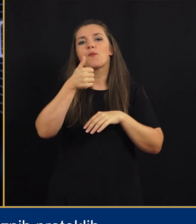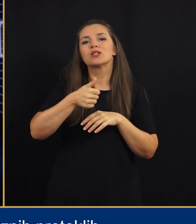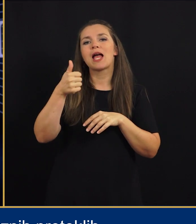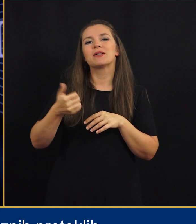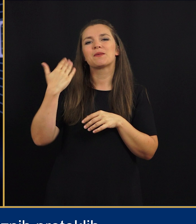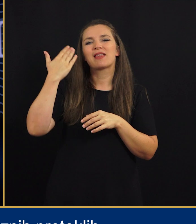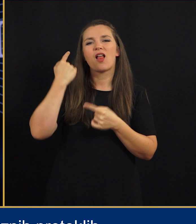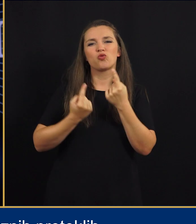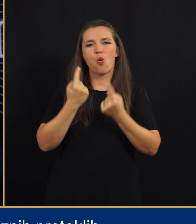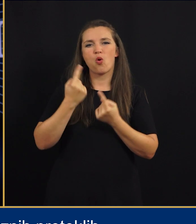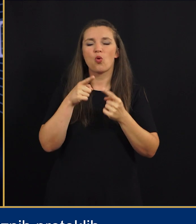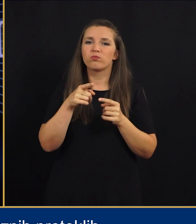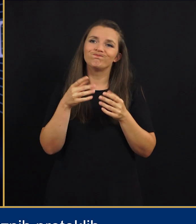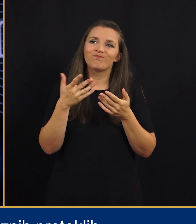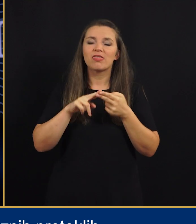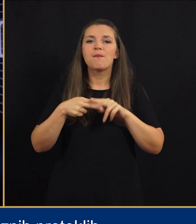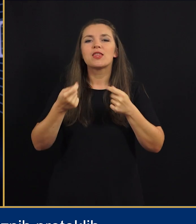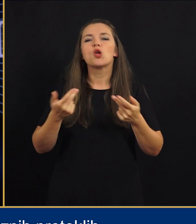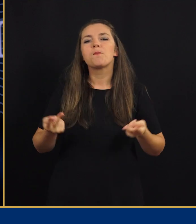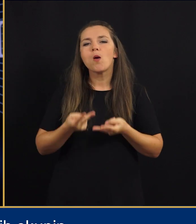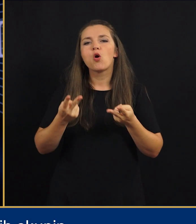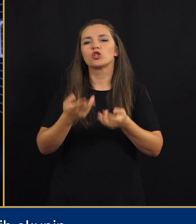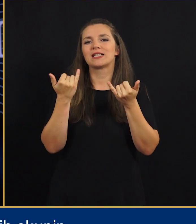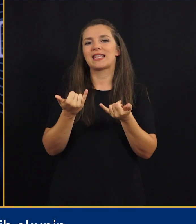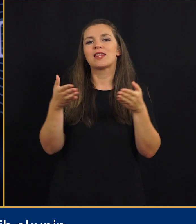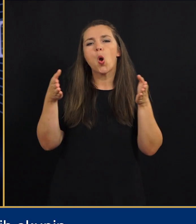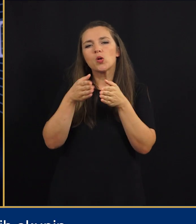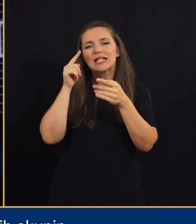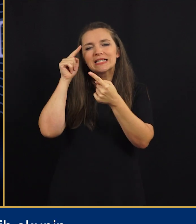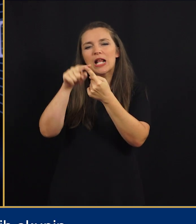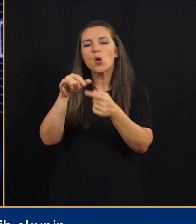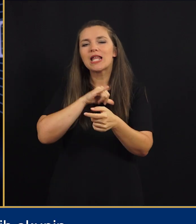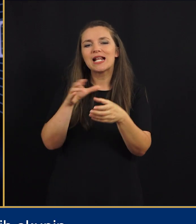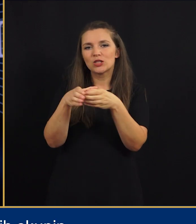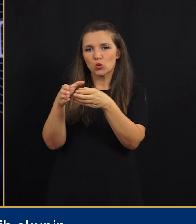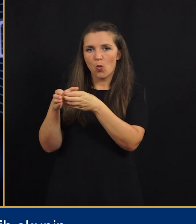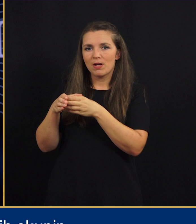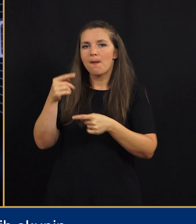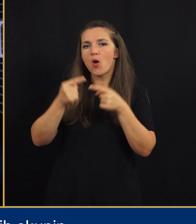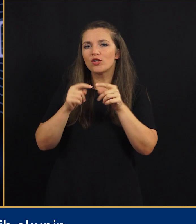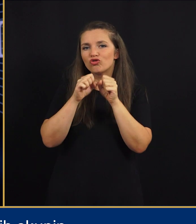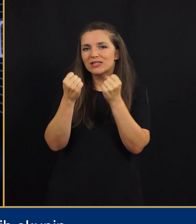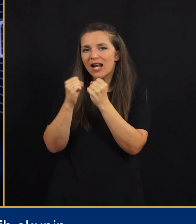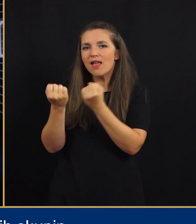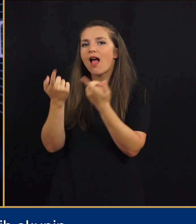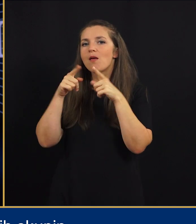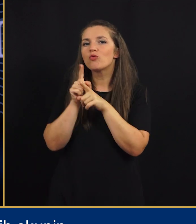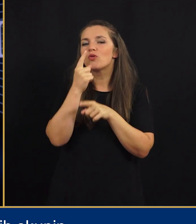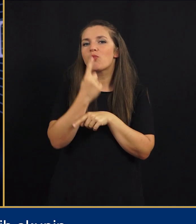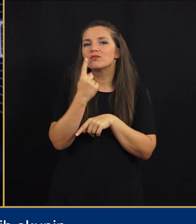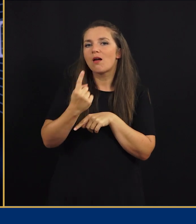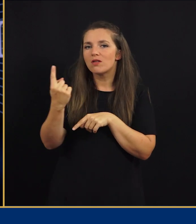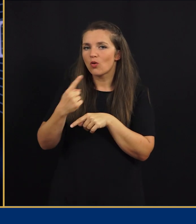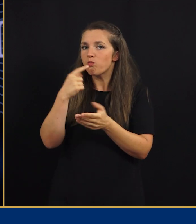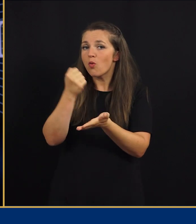posameznih preteklih dogodkov so praviloma namenjeni promociji sedanjih ozkih ciljev interesnih skupin, političnih strank ali celo posameznikov,